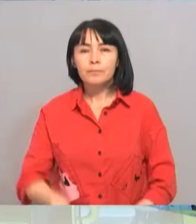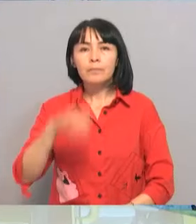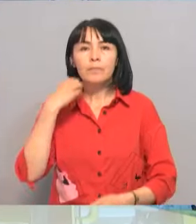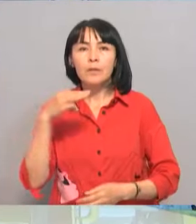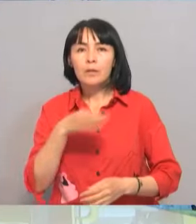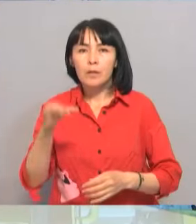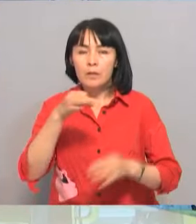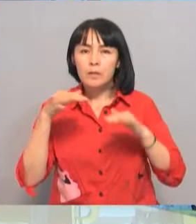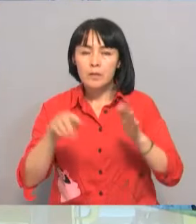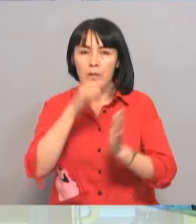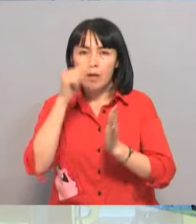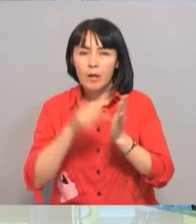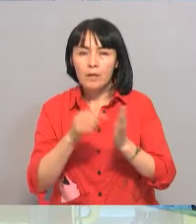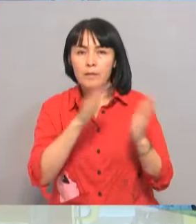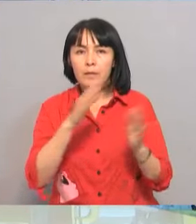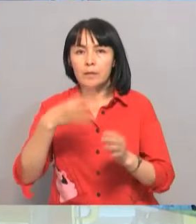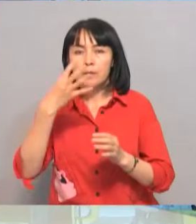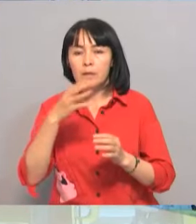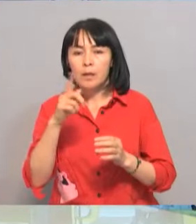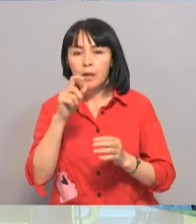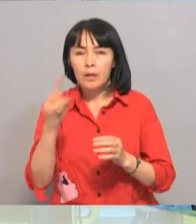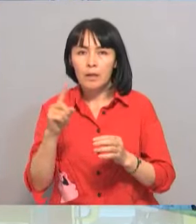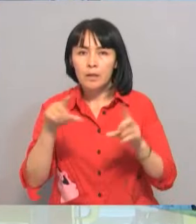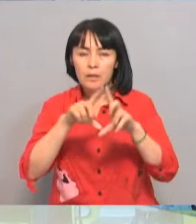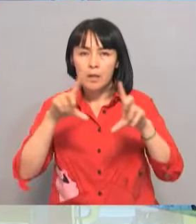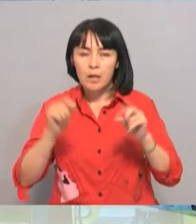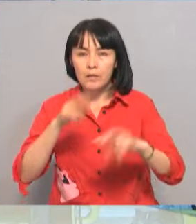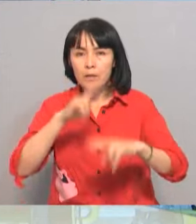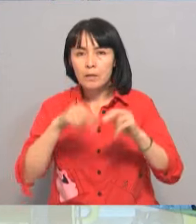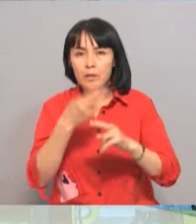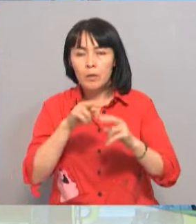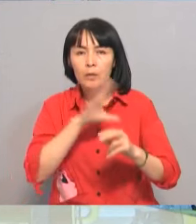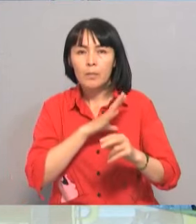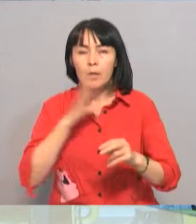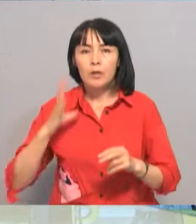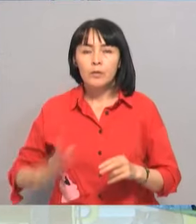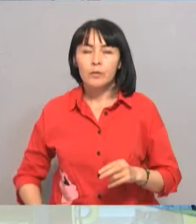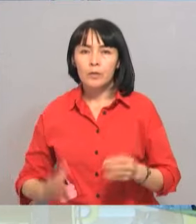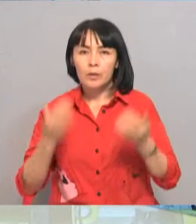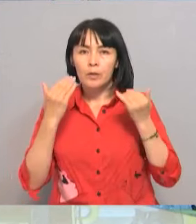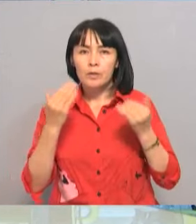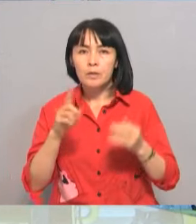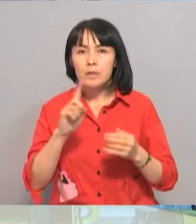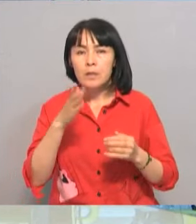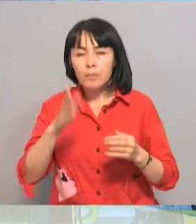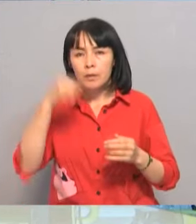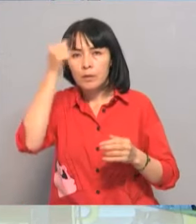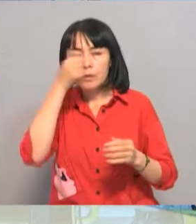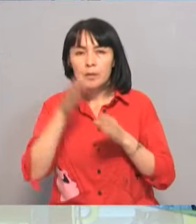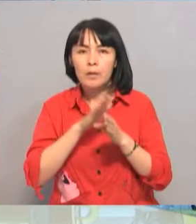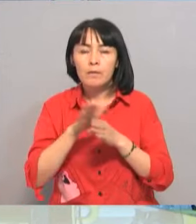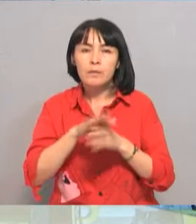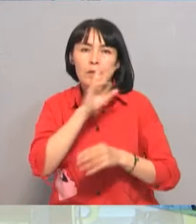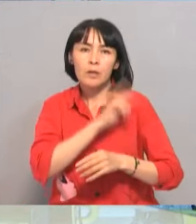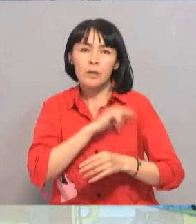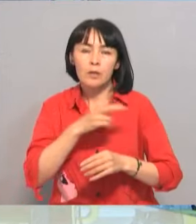В Туркестанской области решены вопросы порядка 40 газовых объектов, строительство которых было приостановлено. За полтора года была проведена